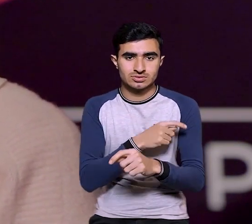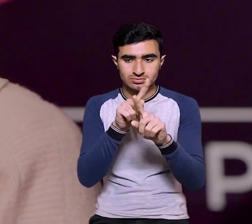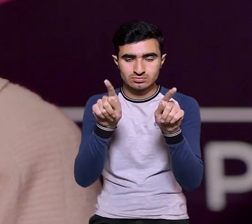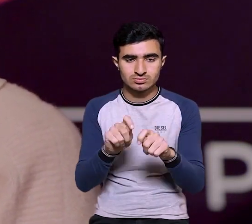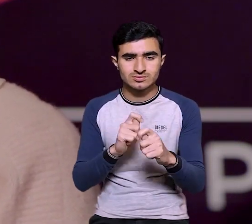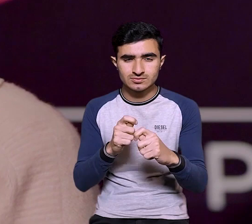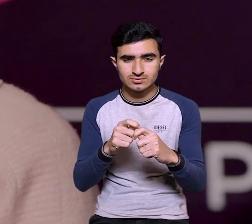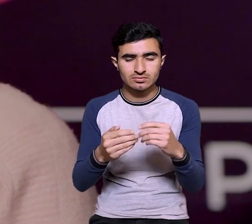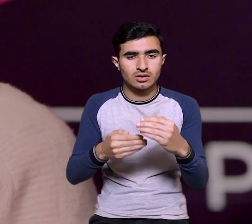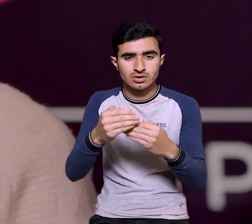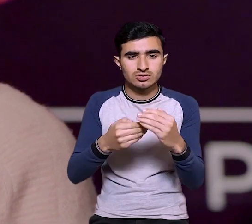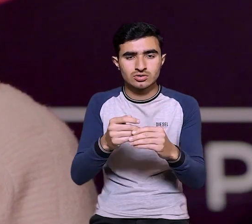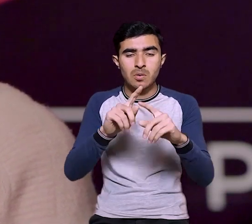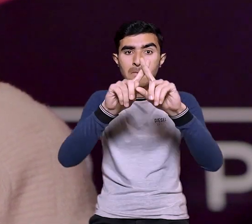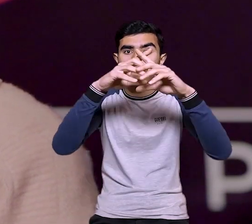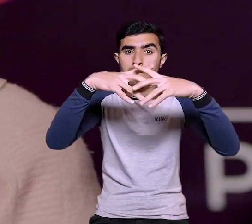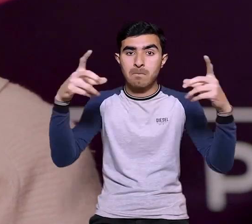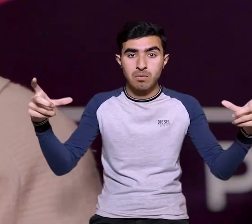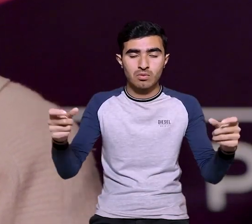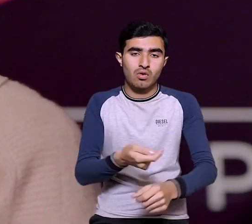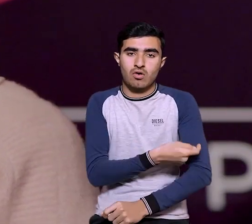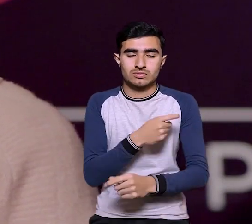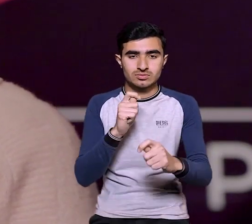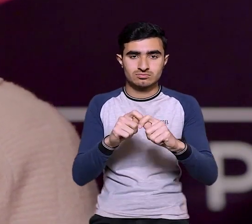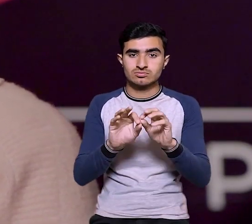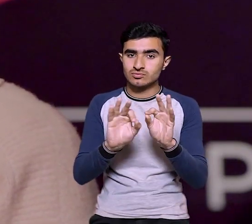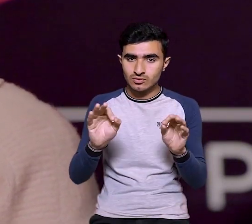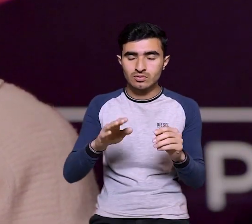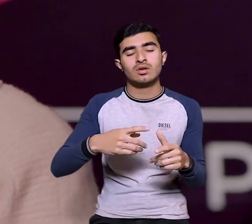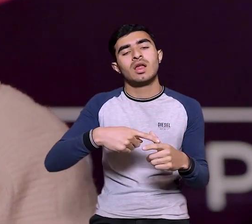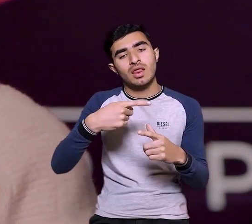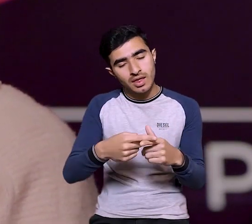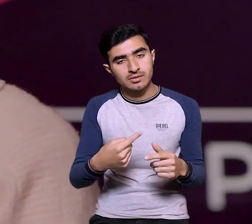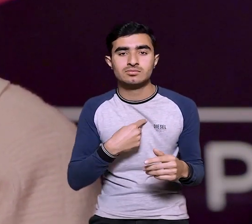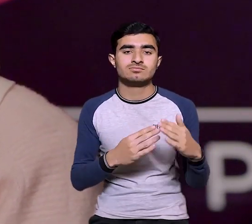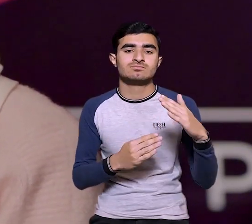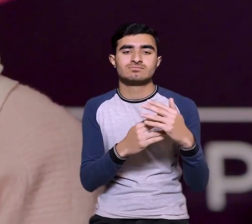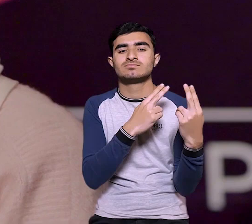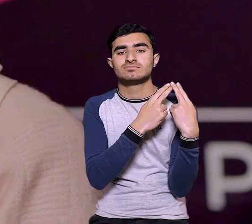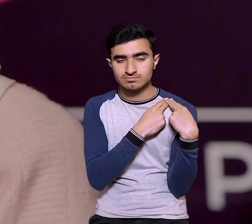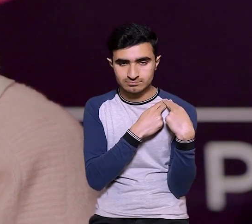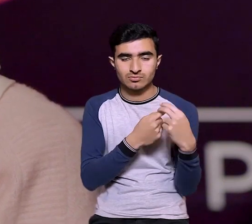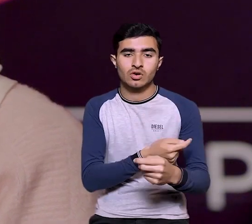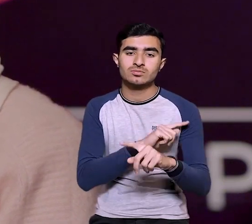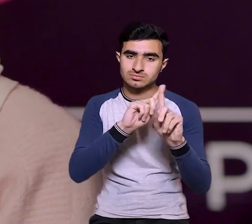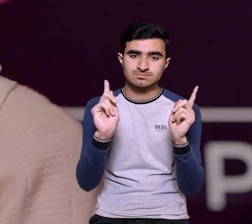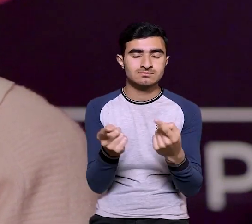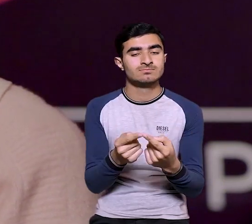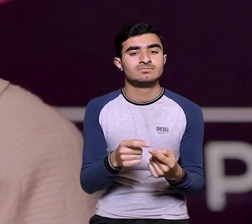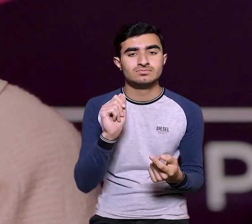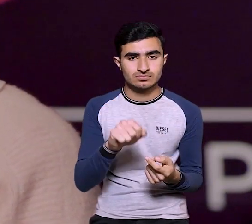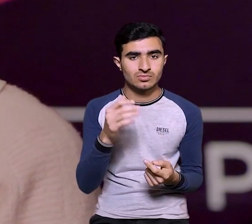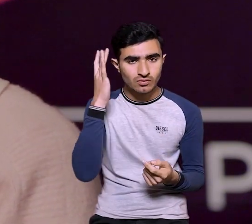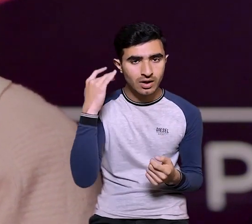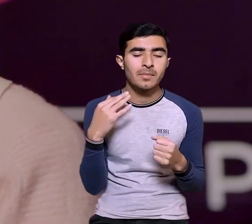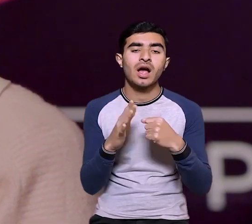आई बिकेम द CEO ऑफ अकरम मेडिकल कॉम्प्लेक्स बिकॉज माय हस्बैंड वाज इन नो मूड टू रन दिस और मैनेज द हॉस्पिटल बिकॉज ही सेड कि आई